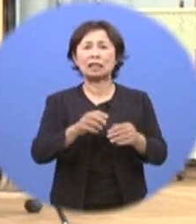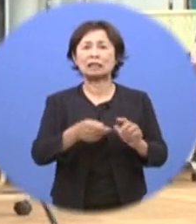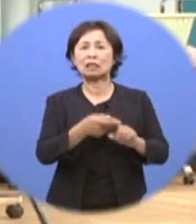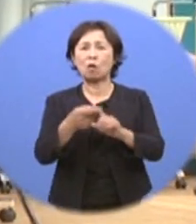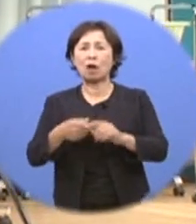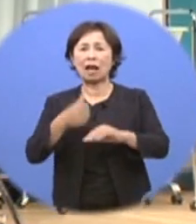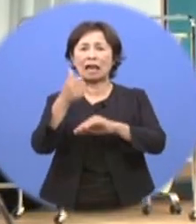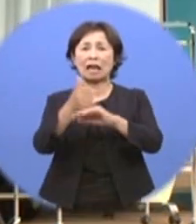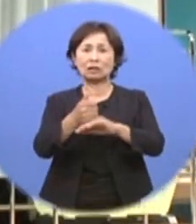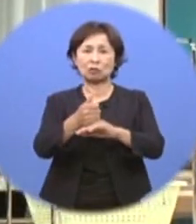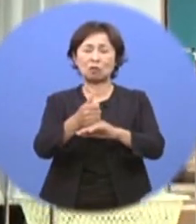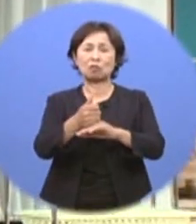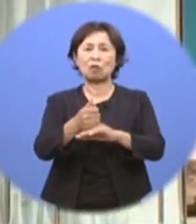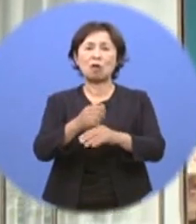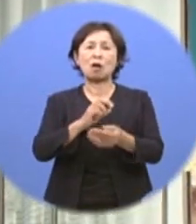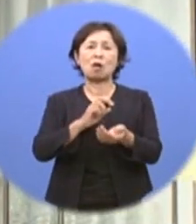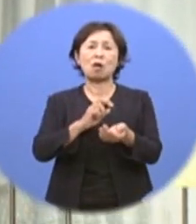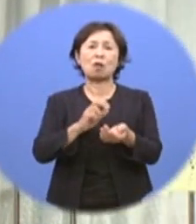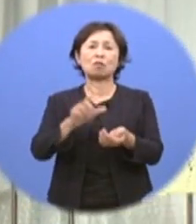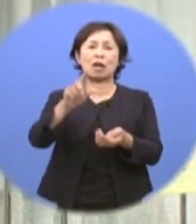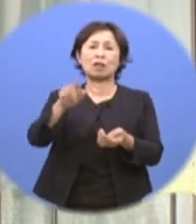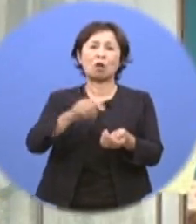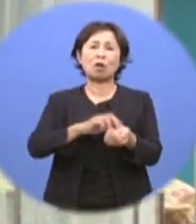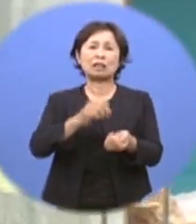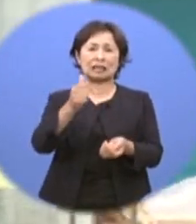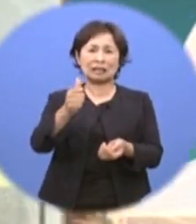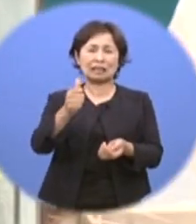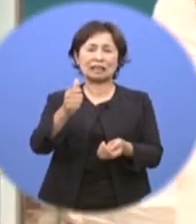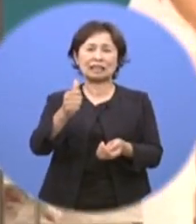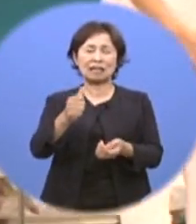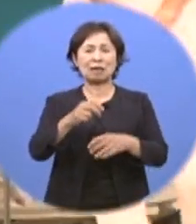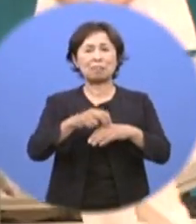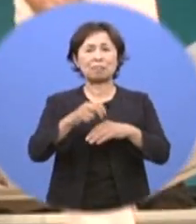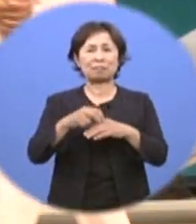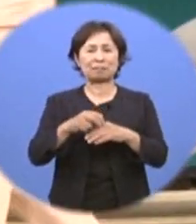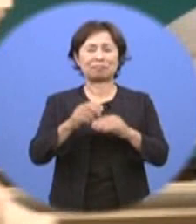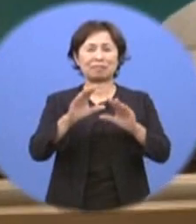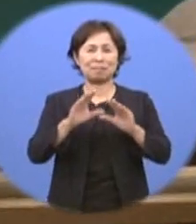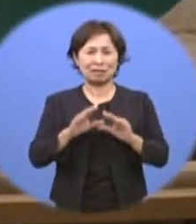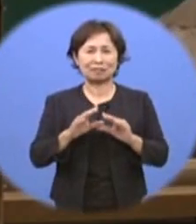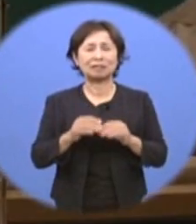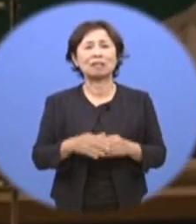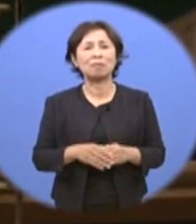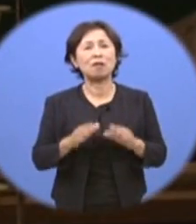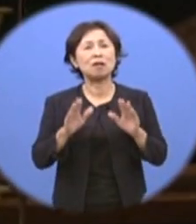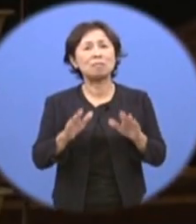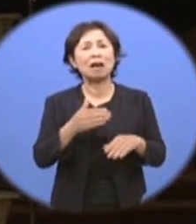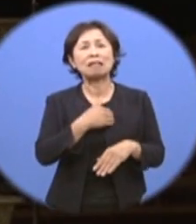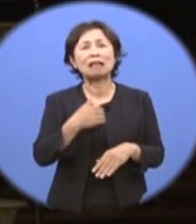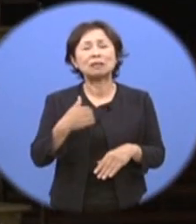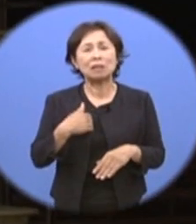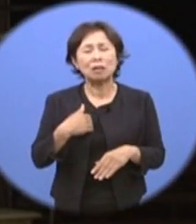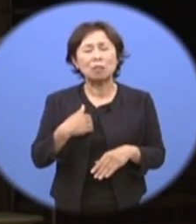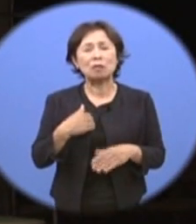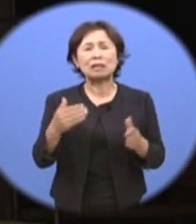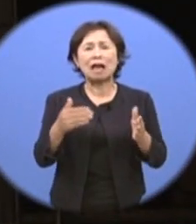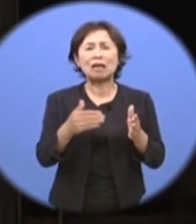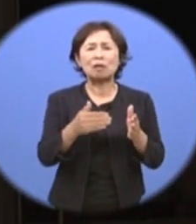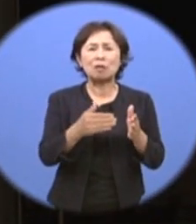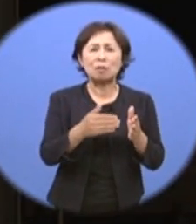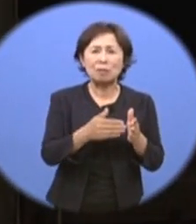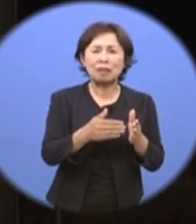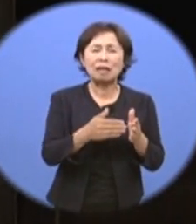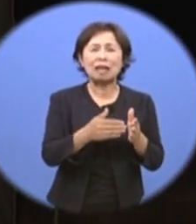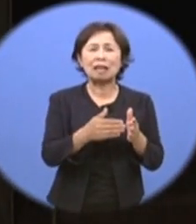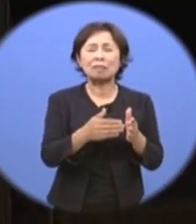必要ないものの万が一の時に備えてどのような治療を受けたいかどこで過ごしたいかを考えておく